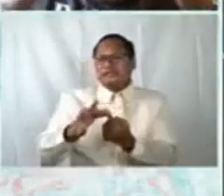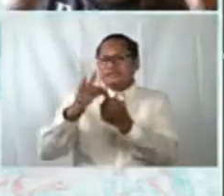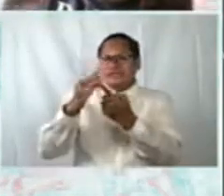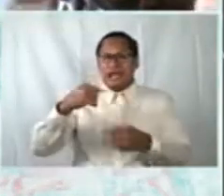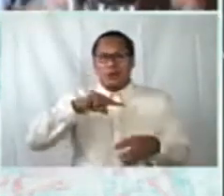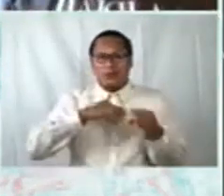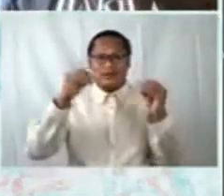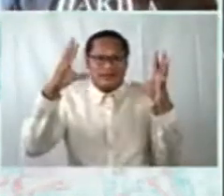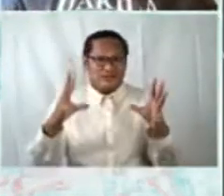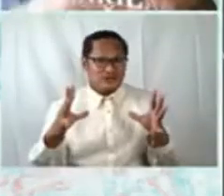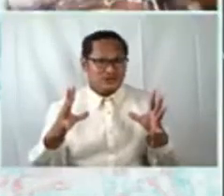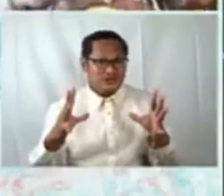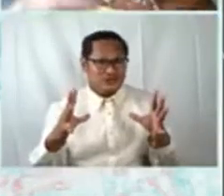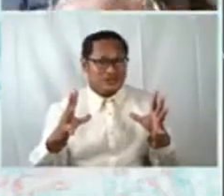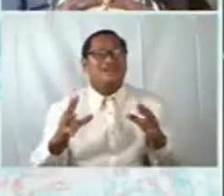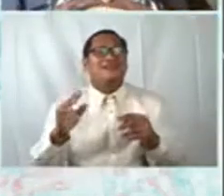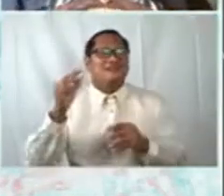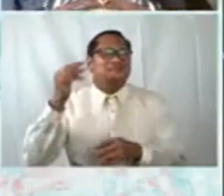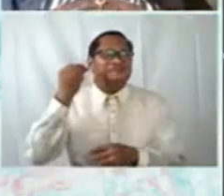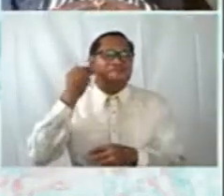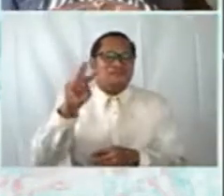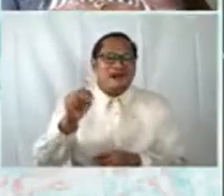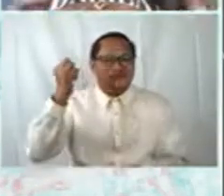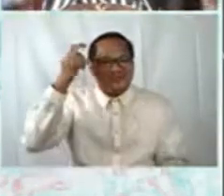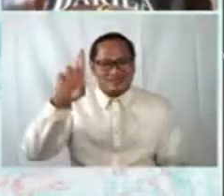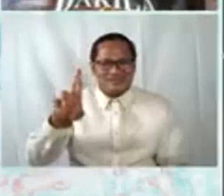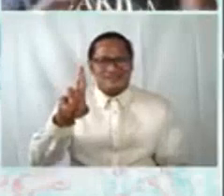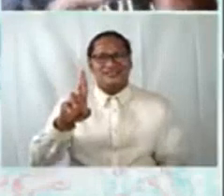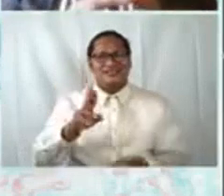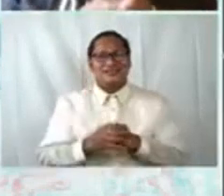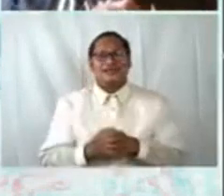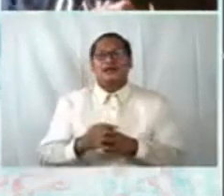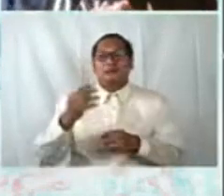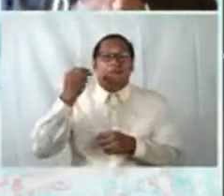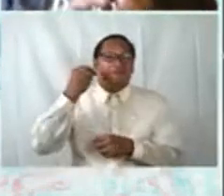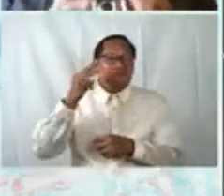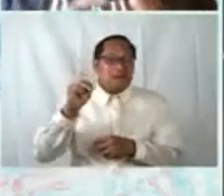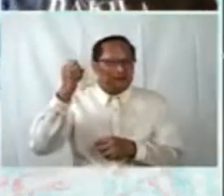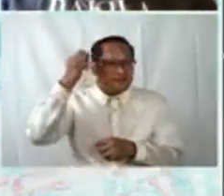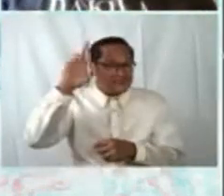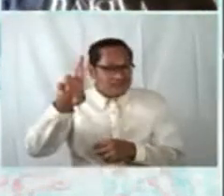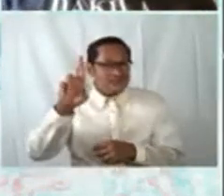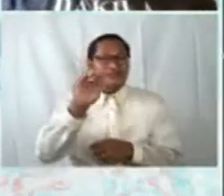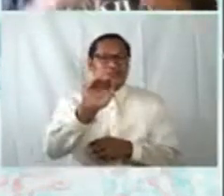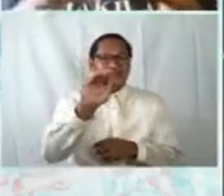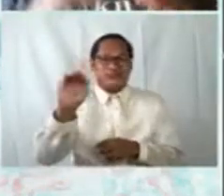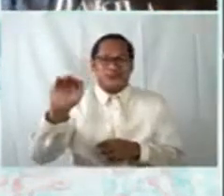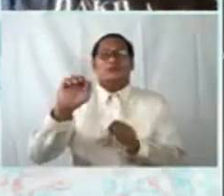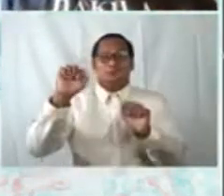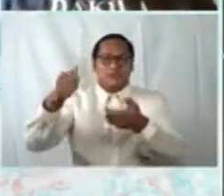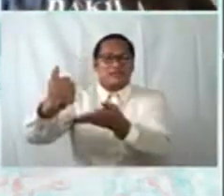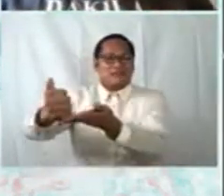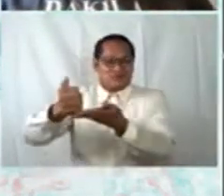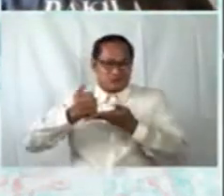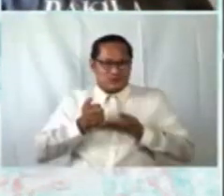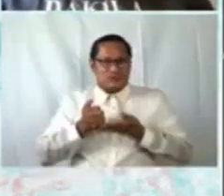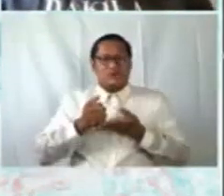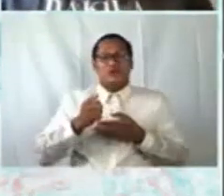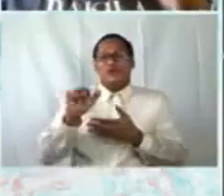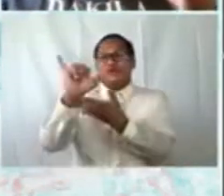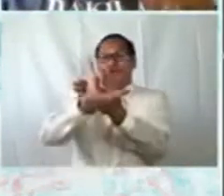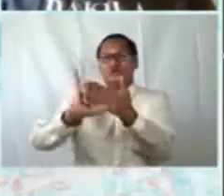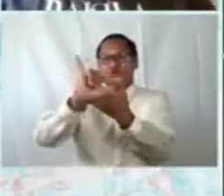sir. At tulad ng sinasabi ni Yusek Umali, mga ma'am, sir, baka ako makatulong sa inyo, YouTube channel, shout to